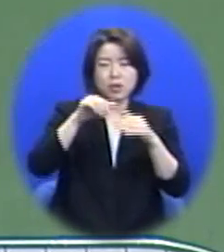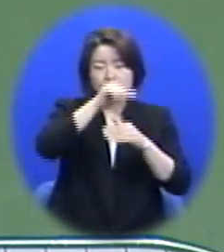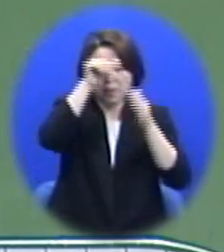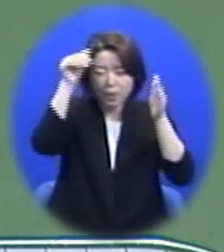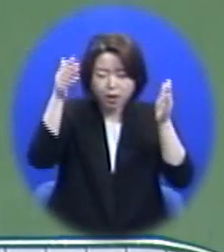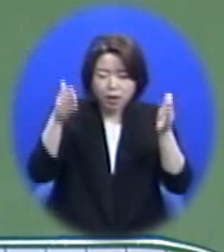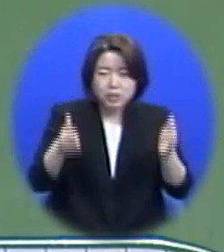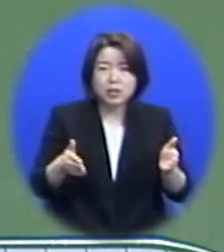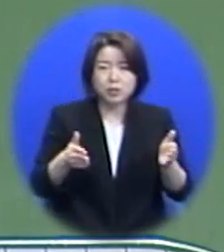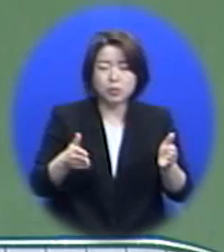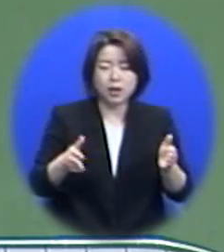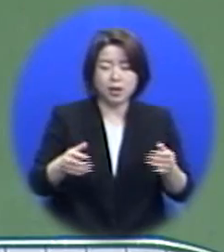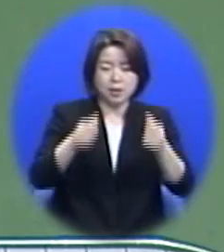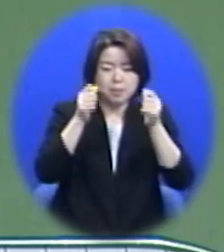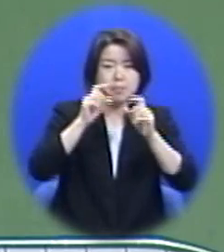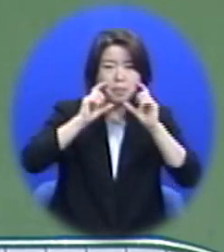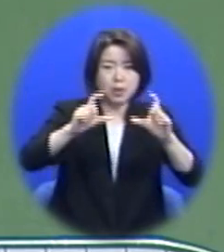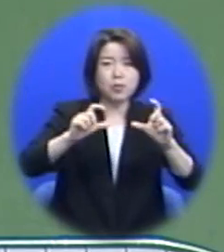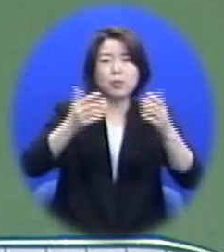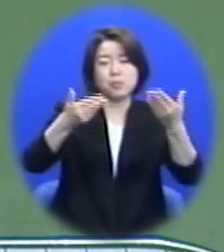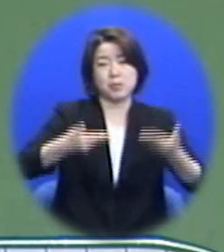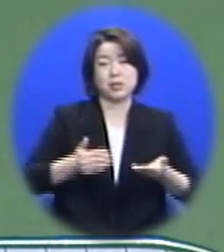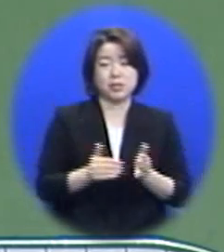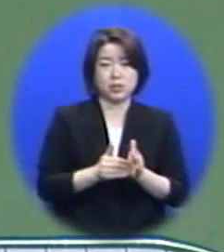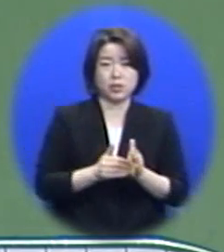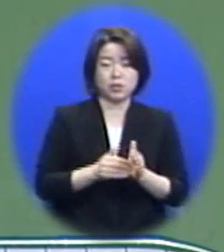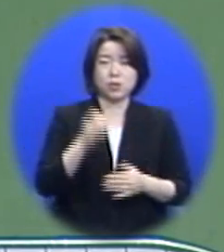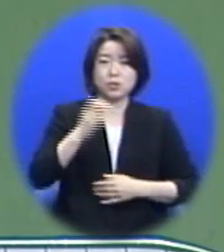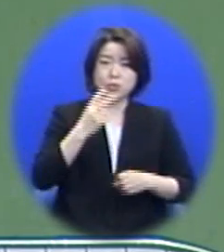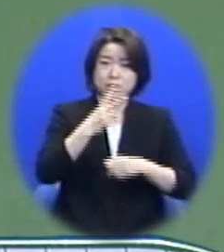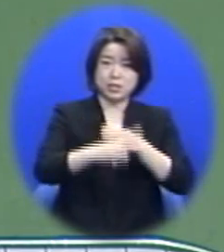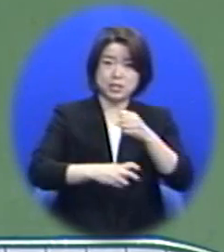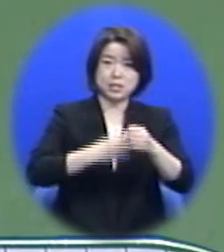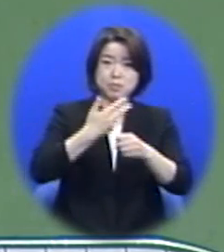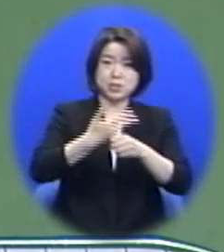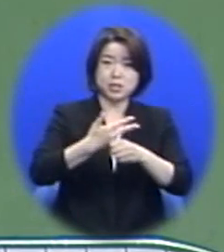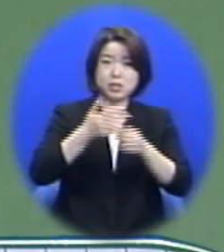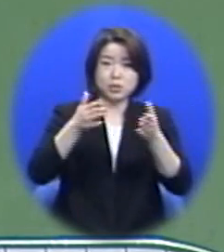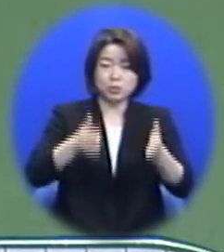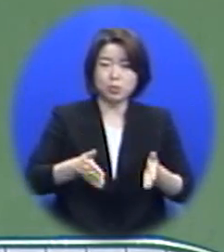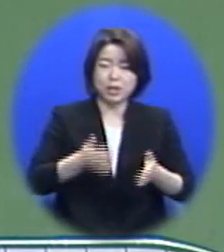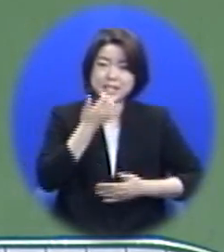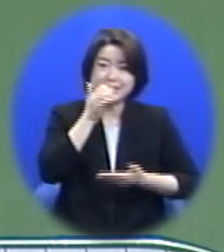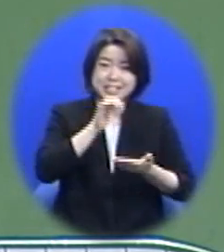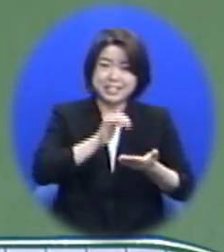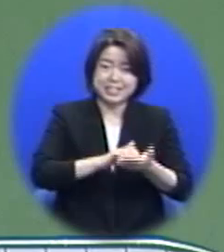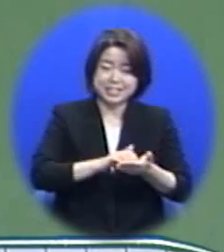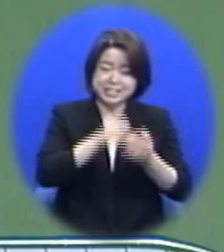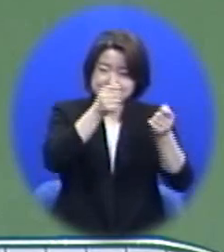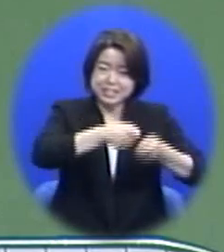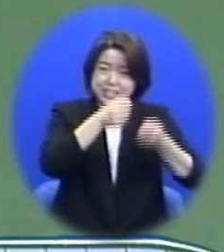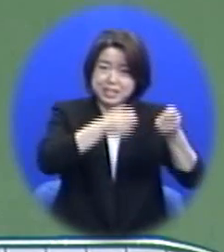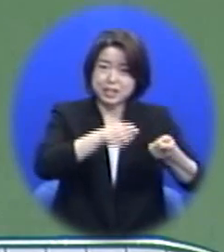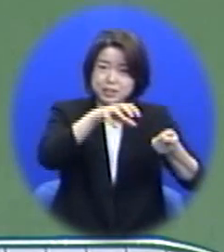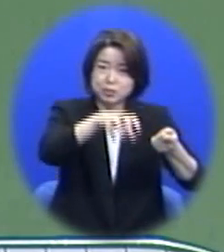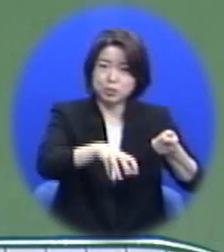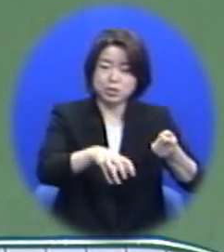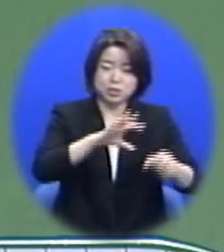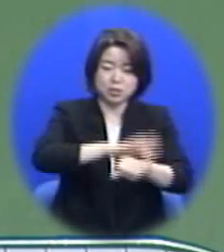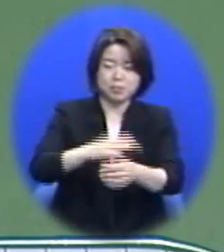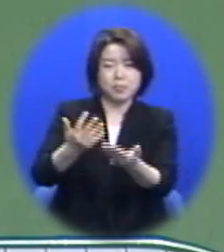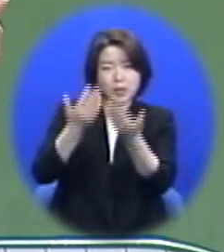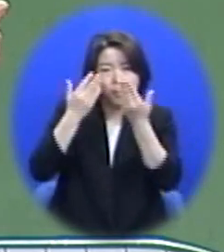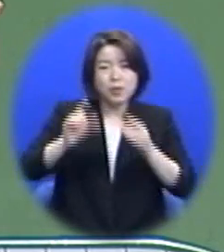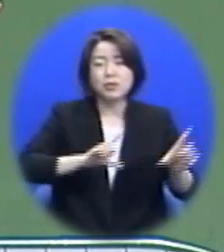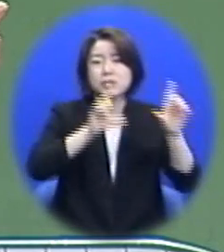종신형을 판결을 받았습니다 그리고 27년 동안 그는 채석장에서 감옥생활 했습니다